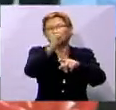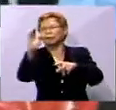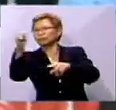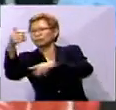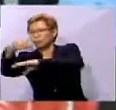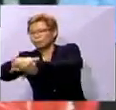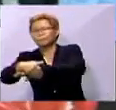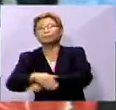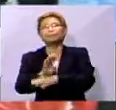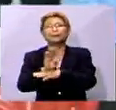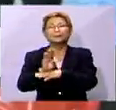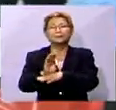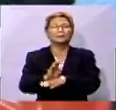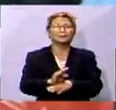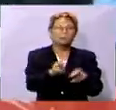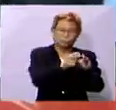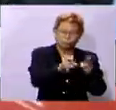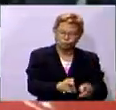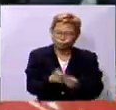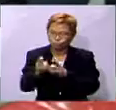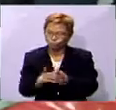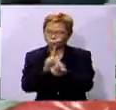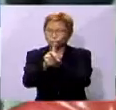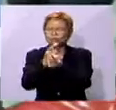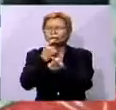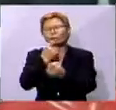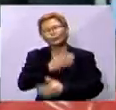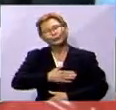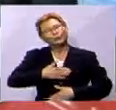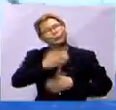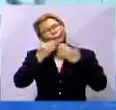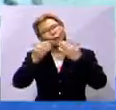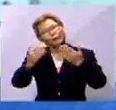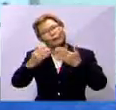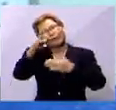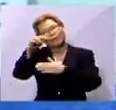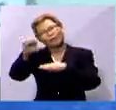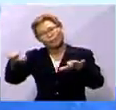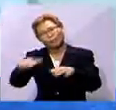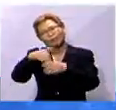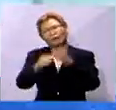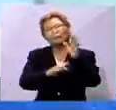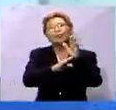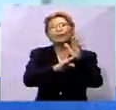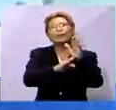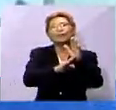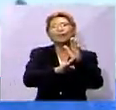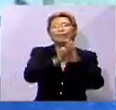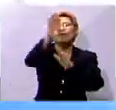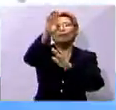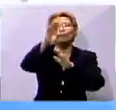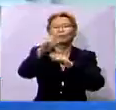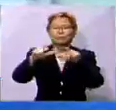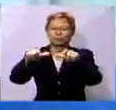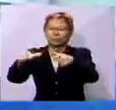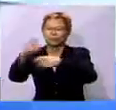malam. Sementara itu, beberapa pengusaha yang ditemui menghargai usaha yang dilakukan MARA terutama dalam membangunkan golongan bumi